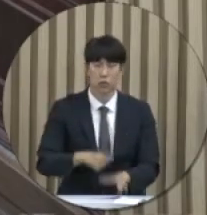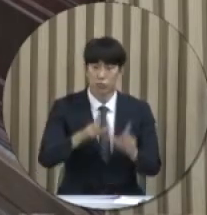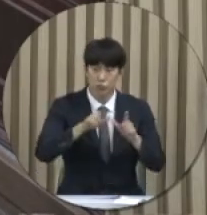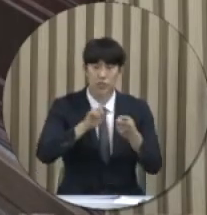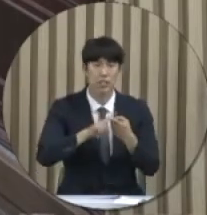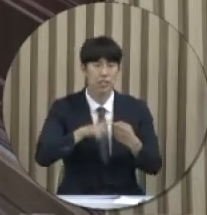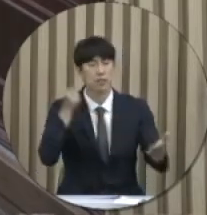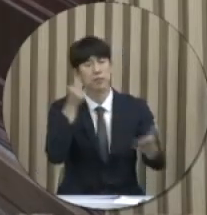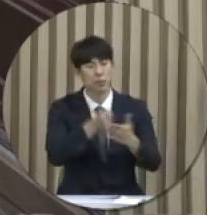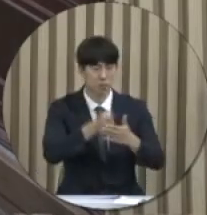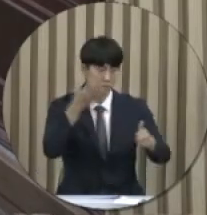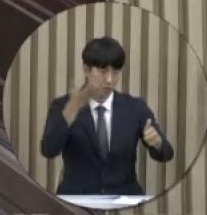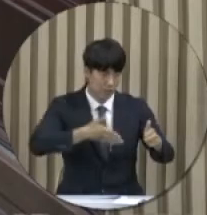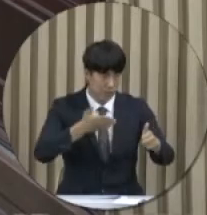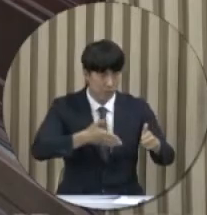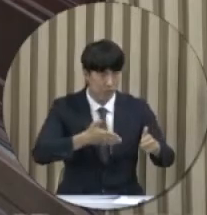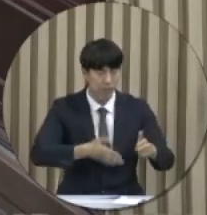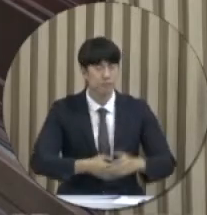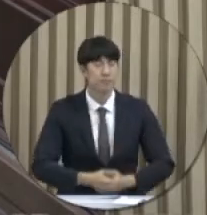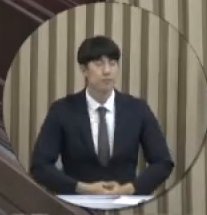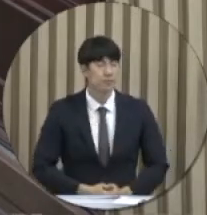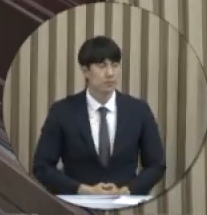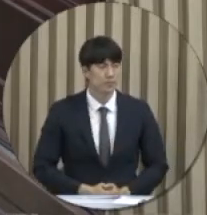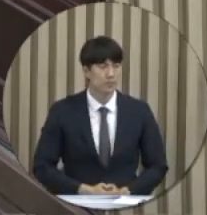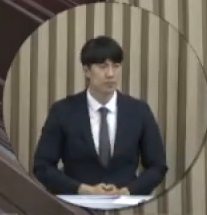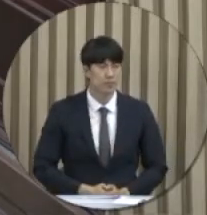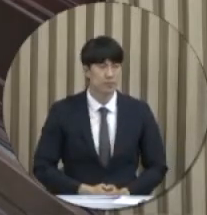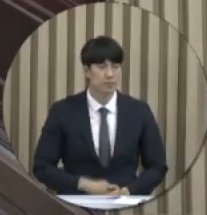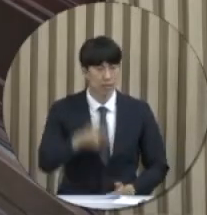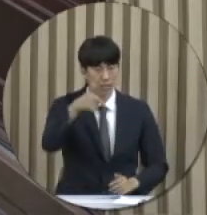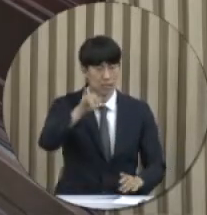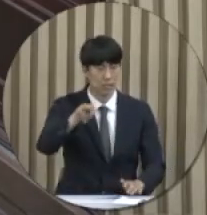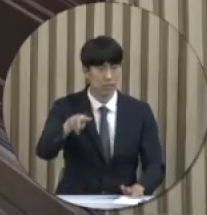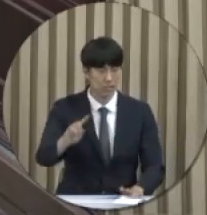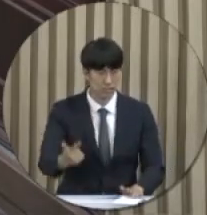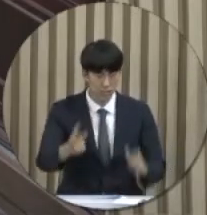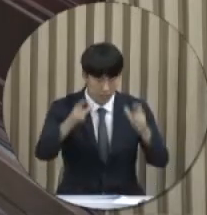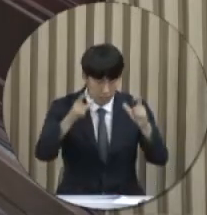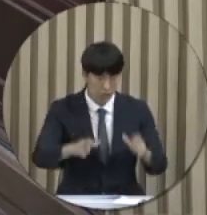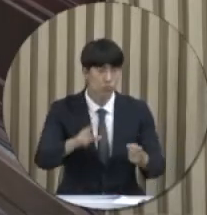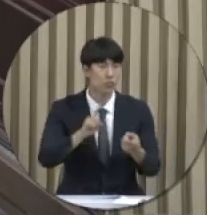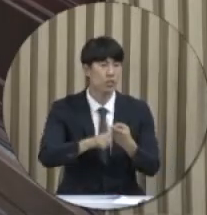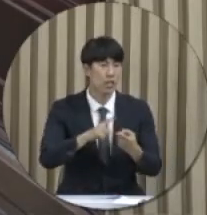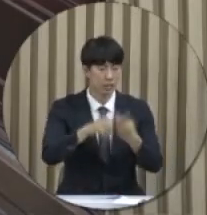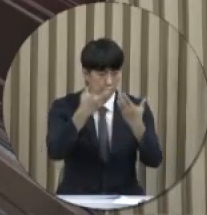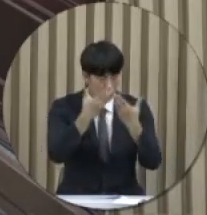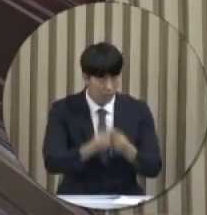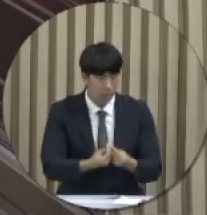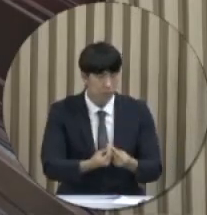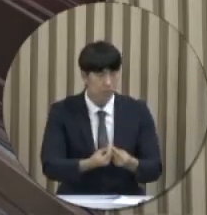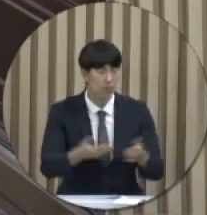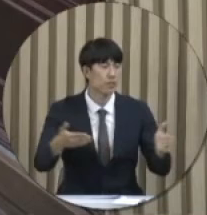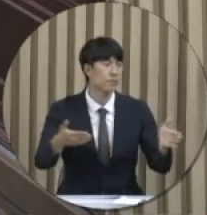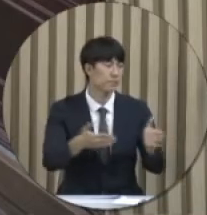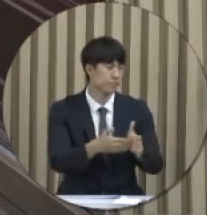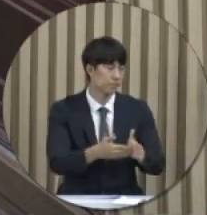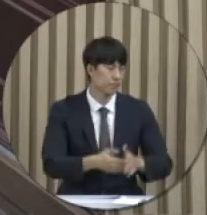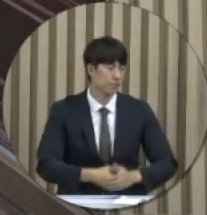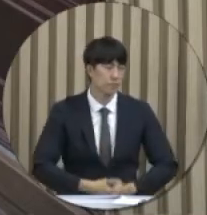주시기를 다시 한번 좀 부탁을 드리도록 하겠습니다. 네. 기산지구 관련 건은 여기에서 좀 마무리하도록